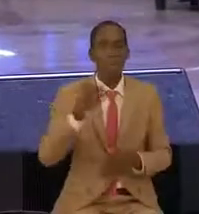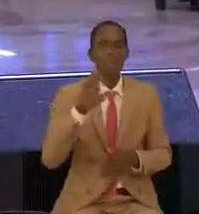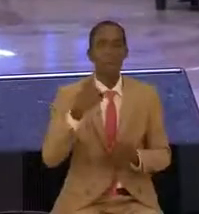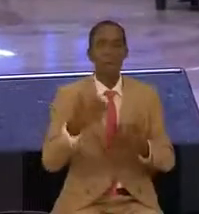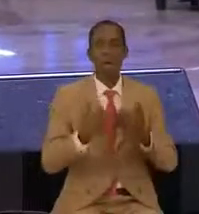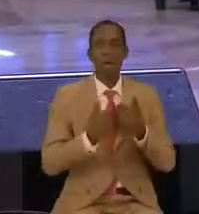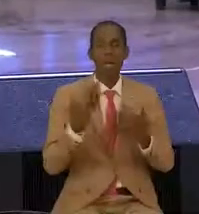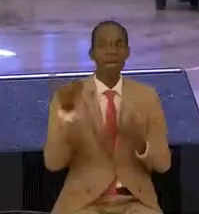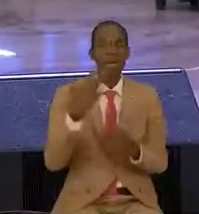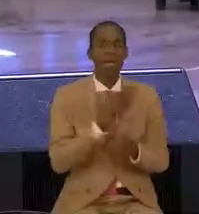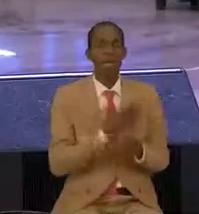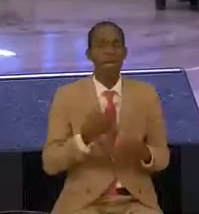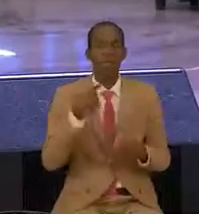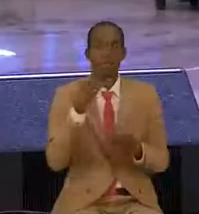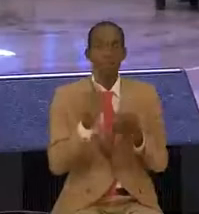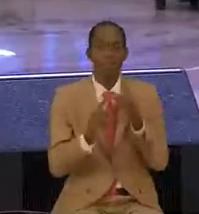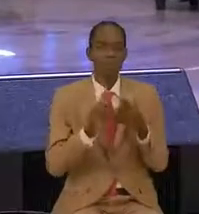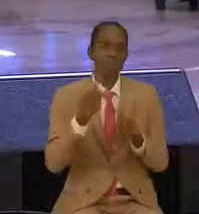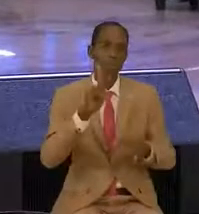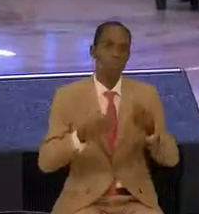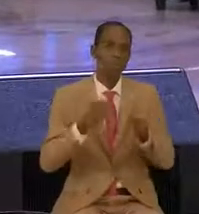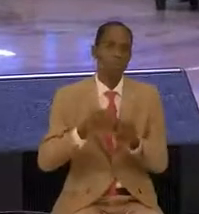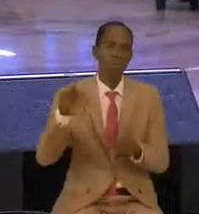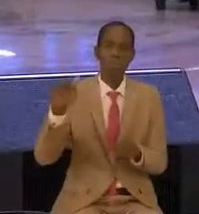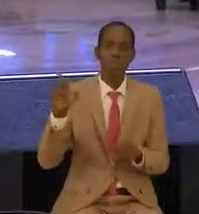que Paul avait, il disait,